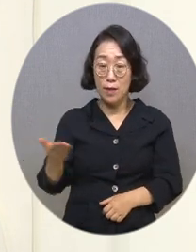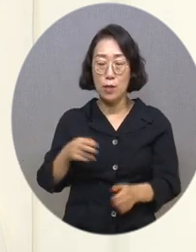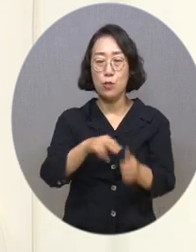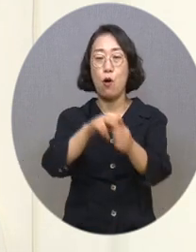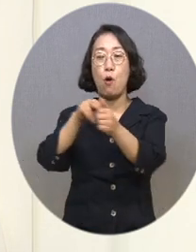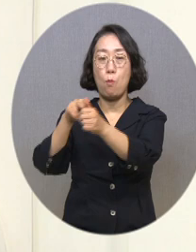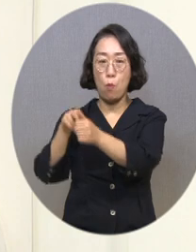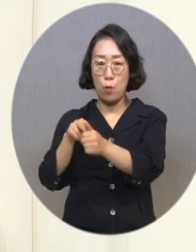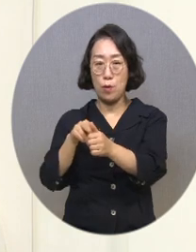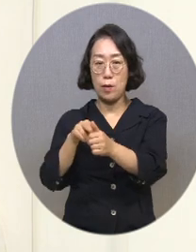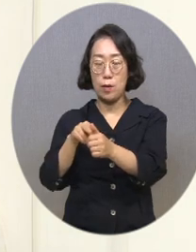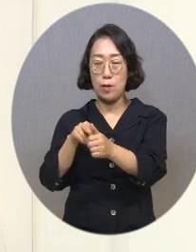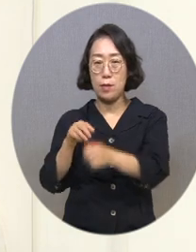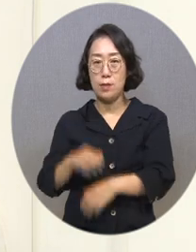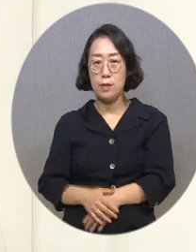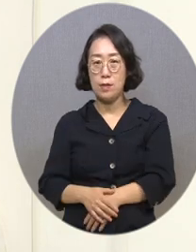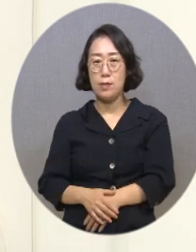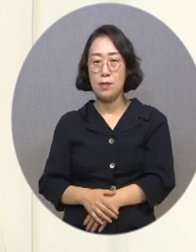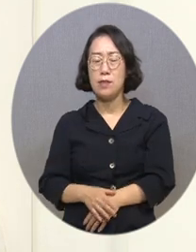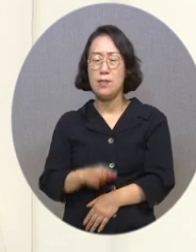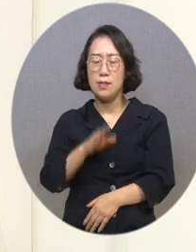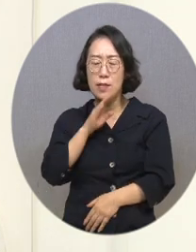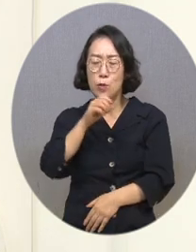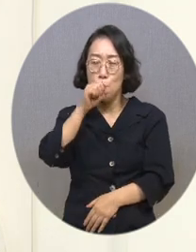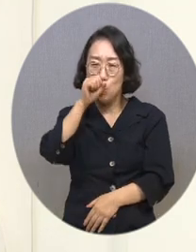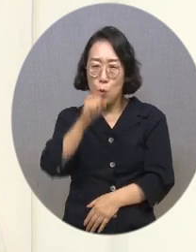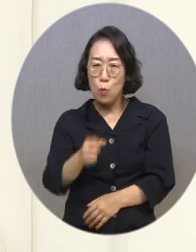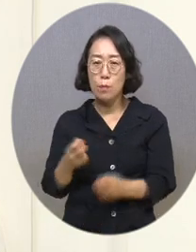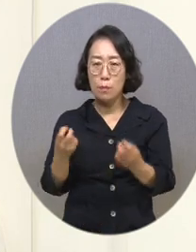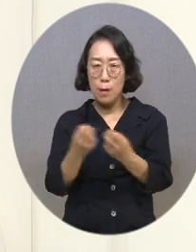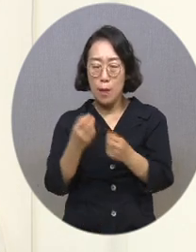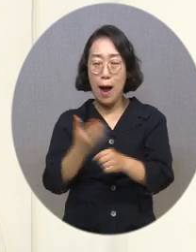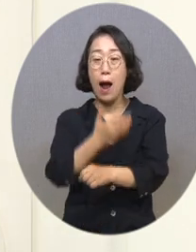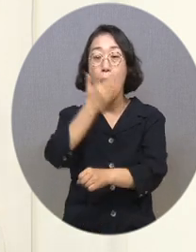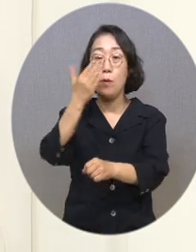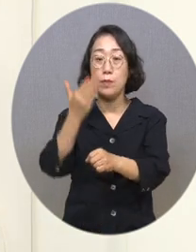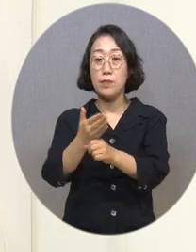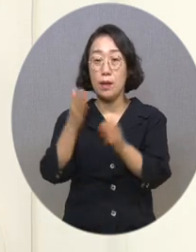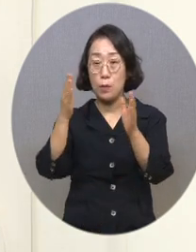정보를, 정말 꿀 정보를 9시간 동안